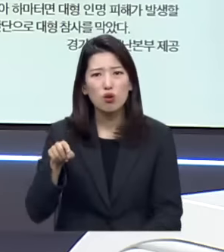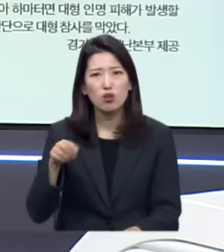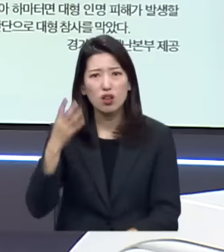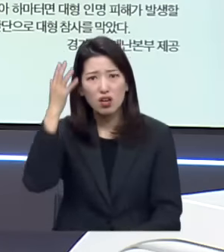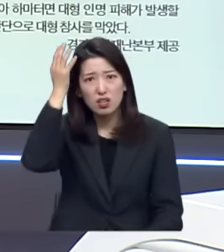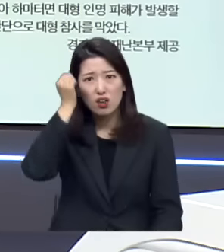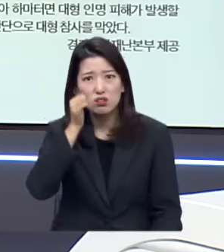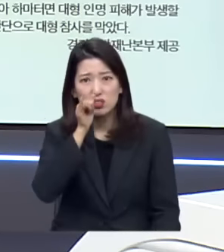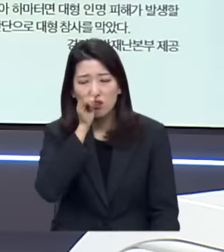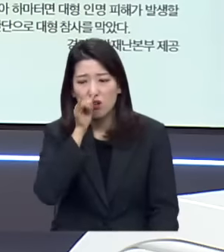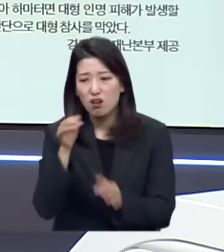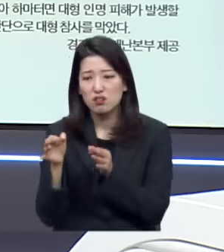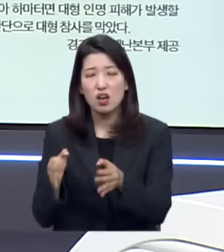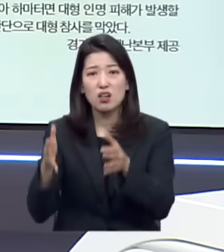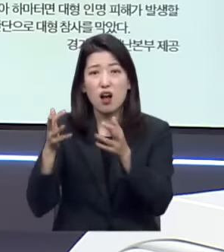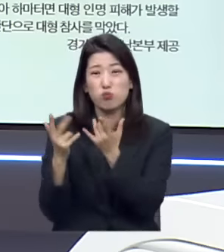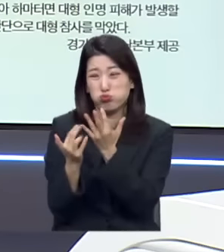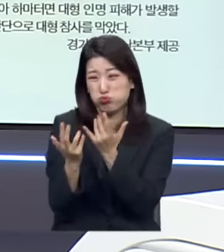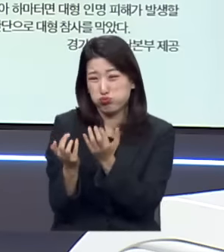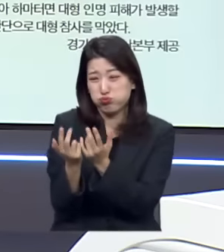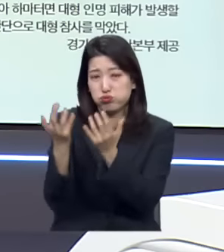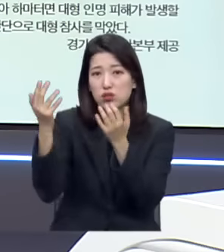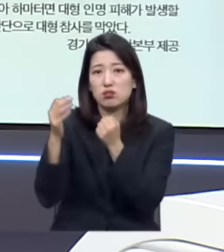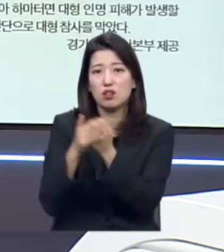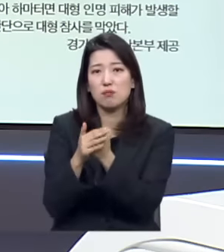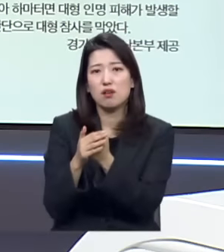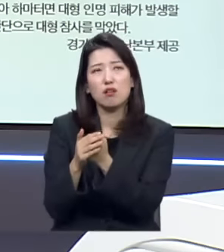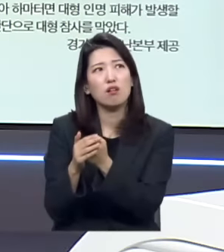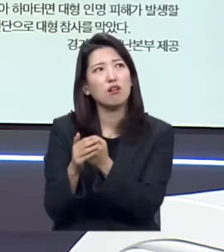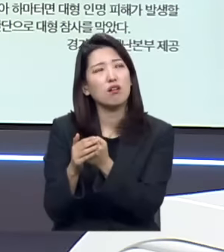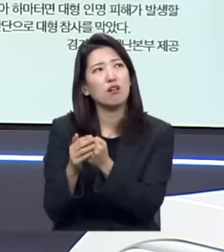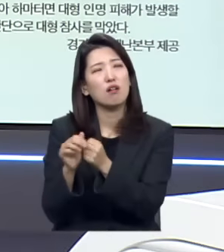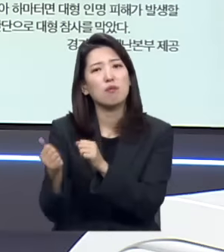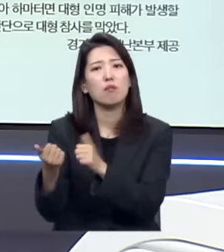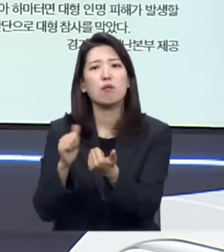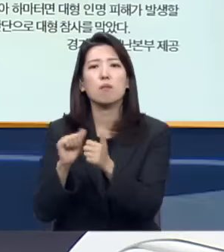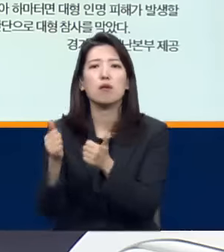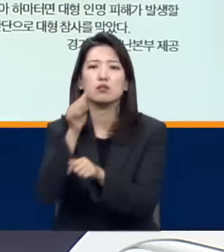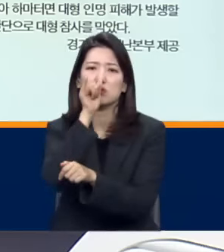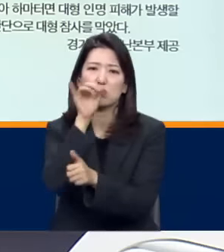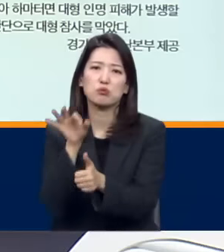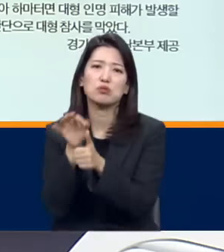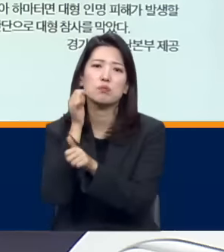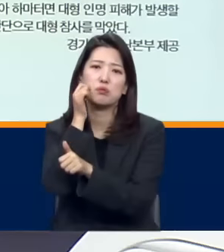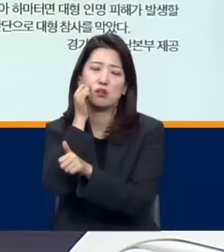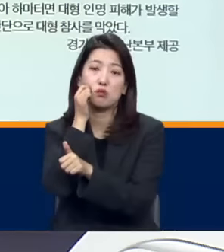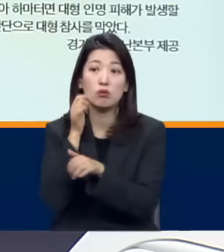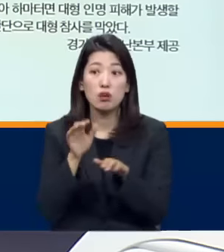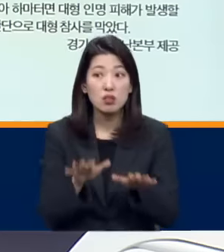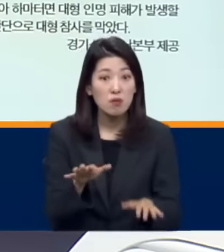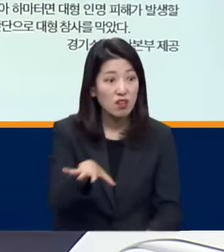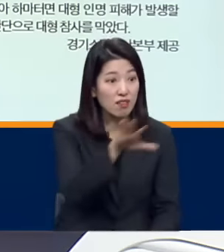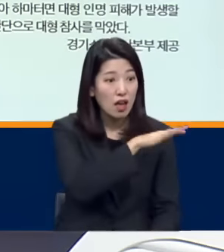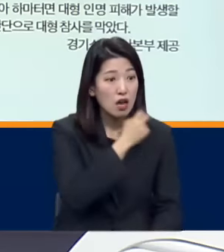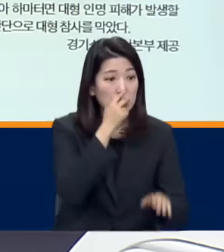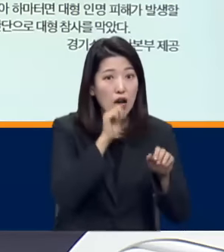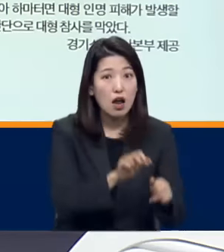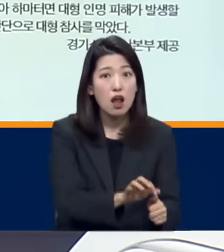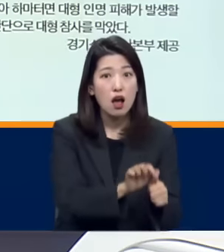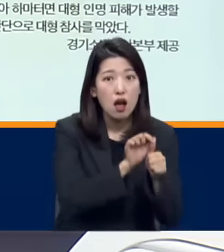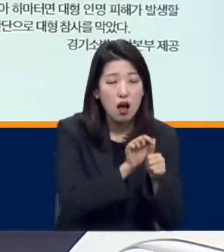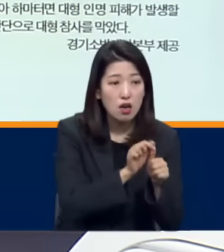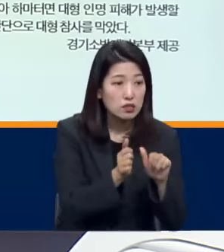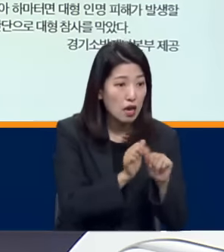있었던 그 사건 기억하시죠? 우리가 최근의 일입니다. 그런데 이번에는 54명을 모두 구하고